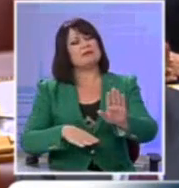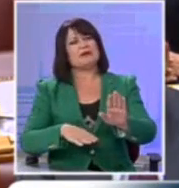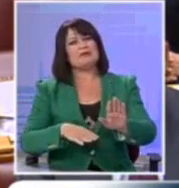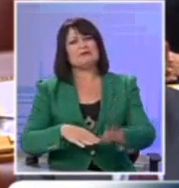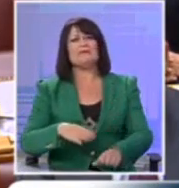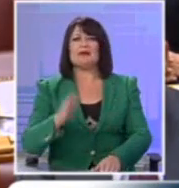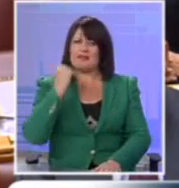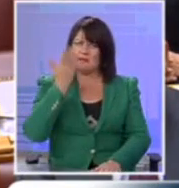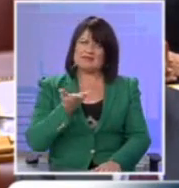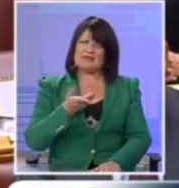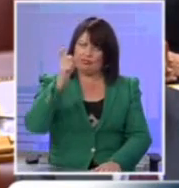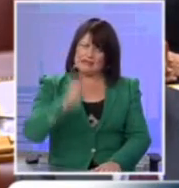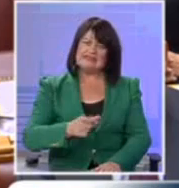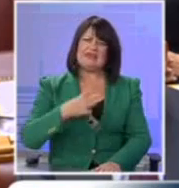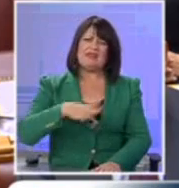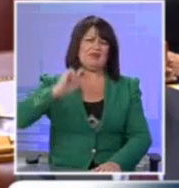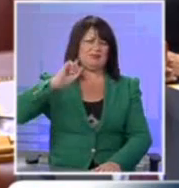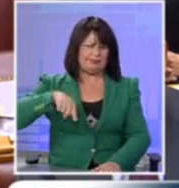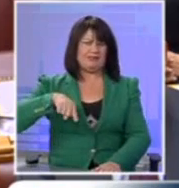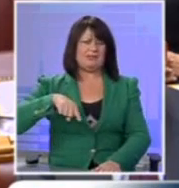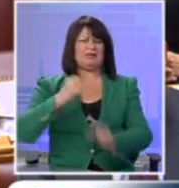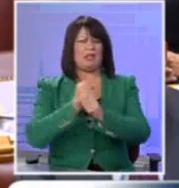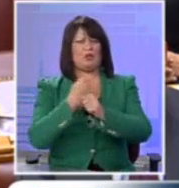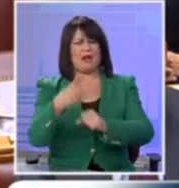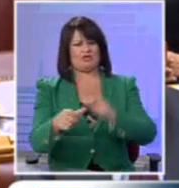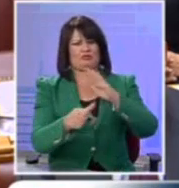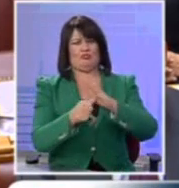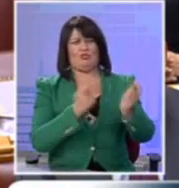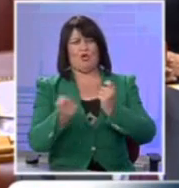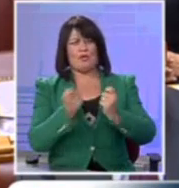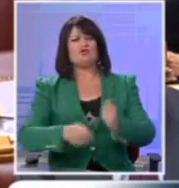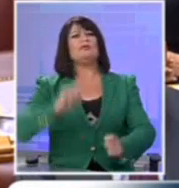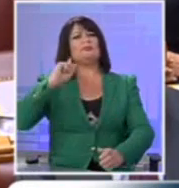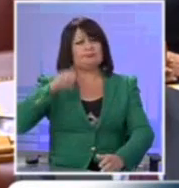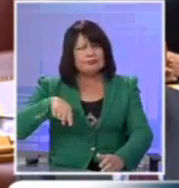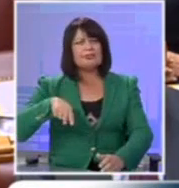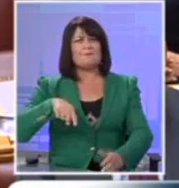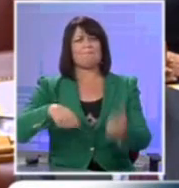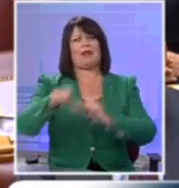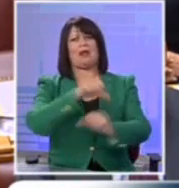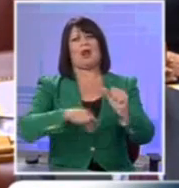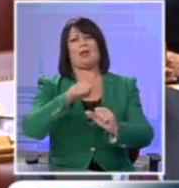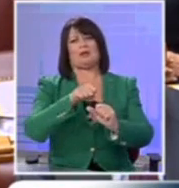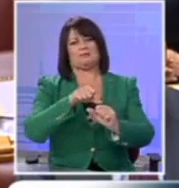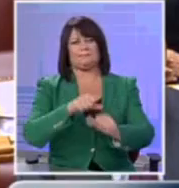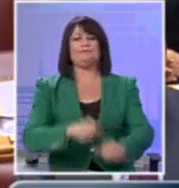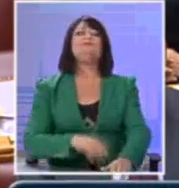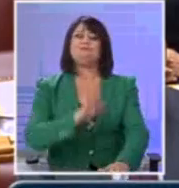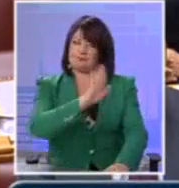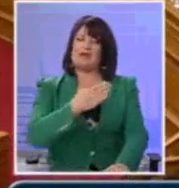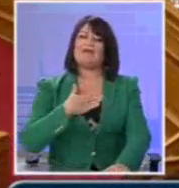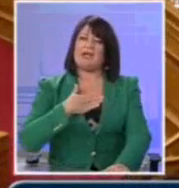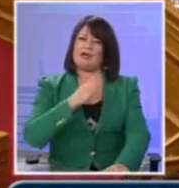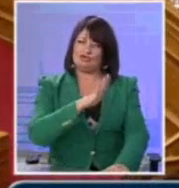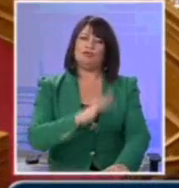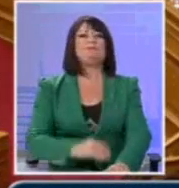θα πιστέψω ότι θέλετε να ξεκινήσετε τη θητεία σας παραβιάζοντας την αρχή της εναλλαγής των ομιλητών. Ευχαριστώ, κύριε